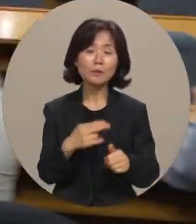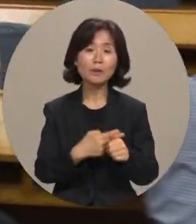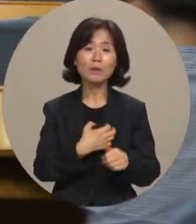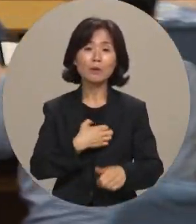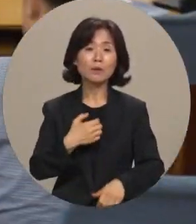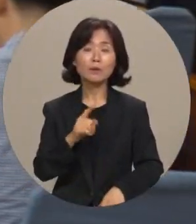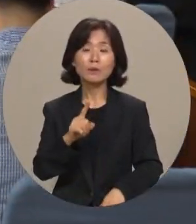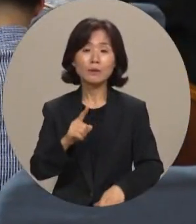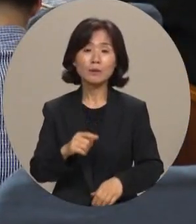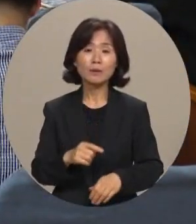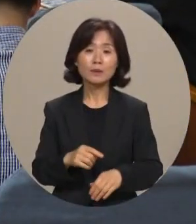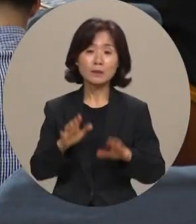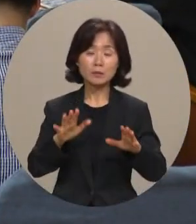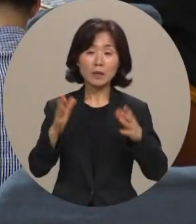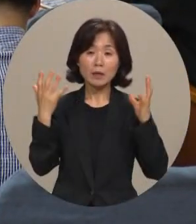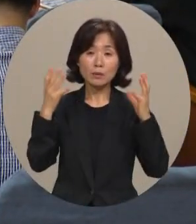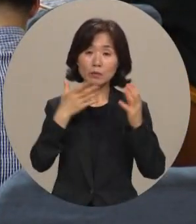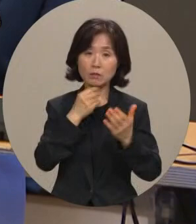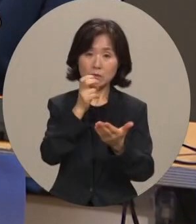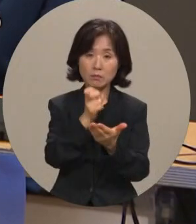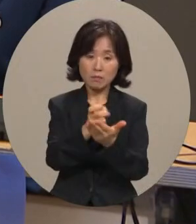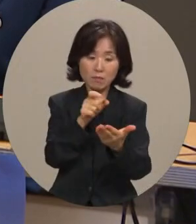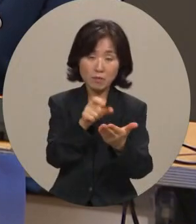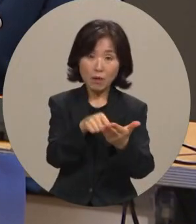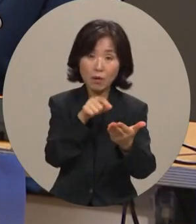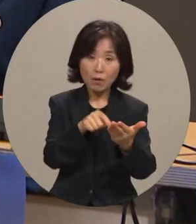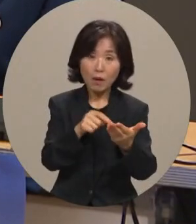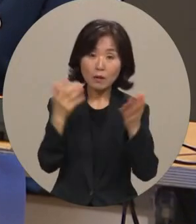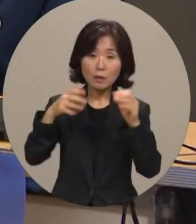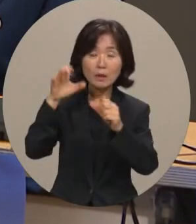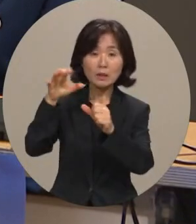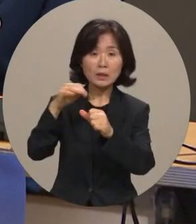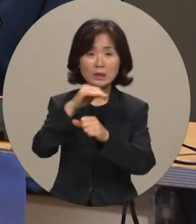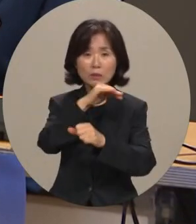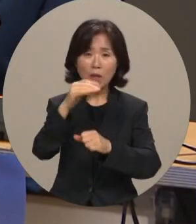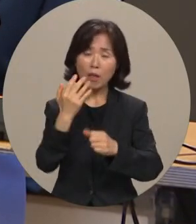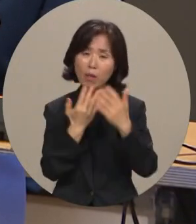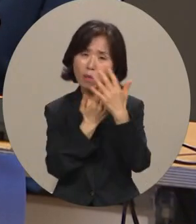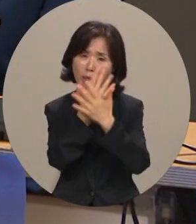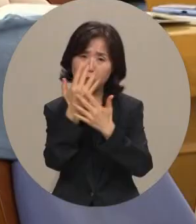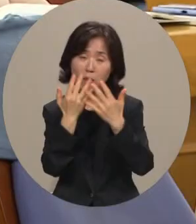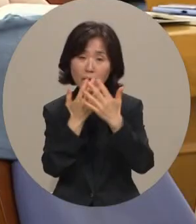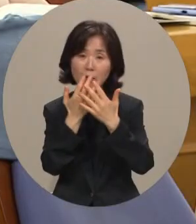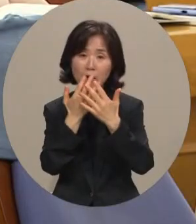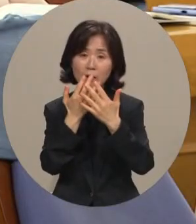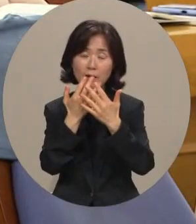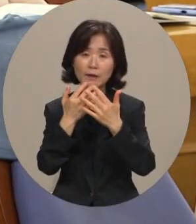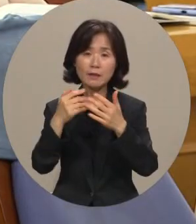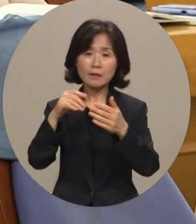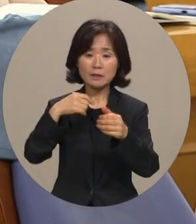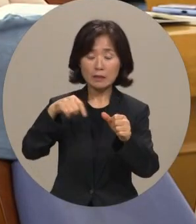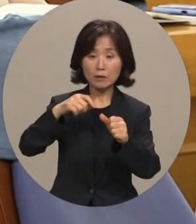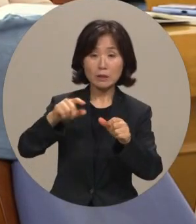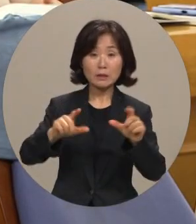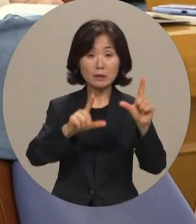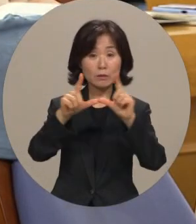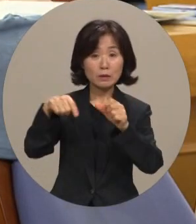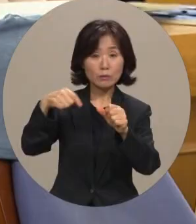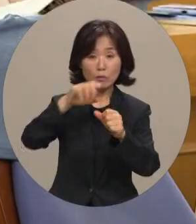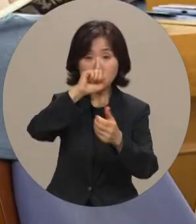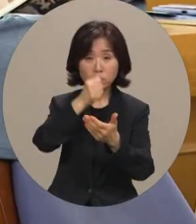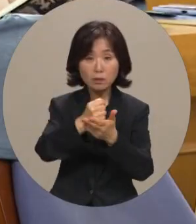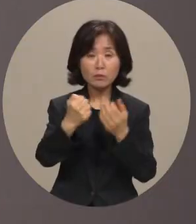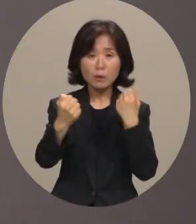현행 아동복지법에 명시된 아동학대 기준이 모호해 정당한 생활 지도마저 학대로 해석될 여지가 있다는